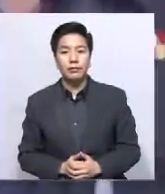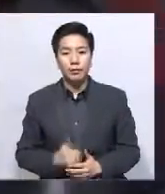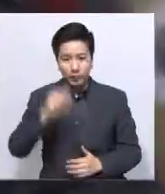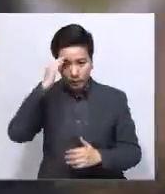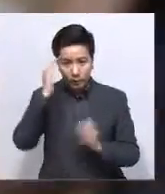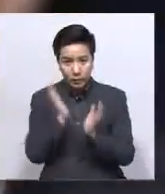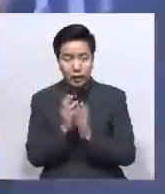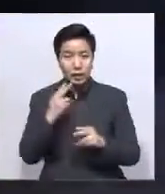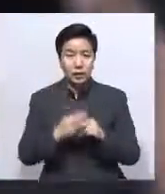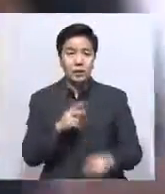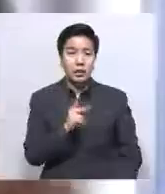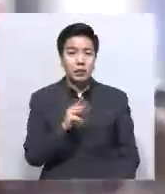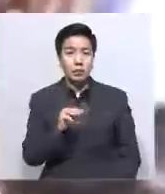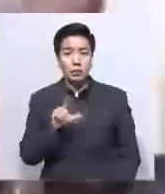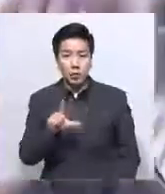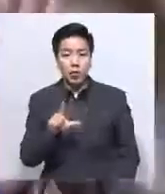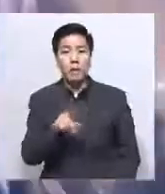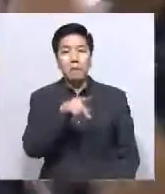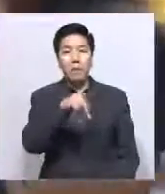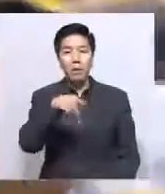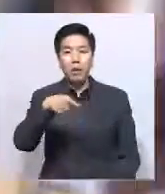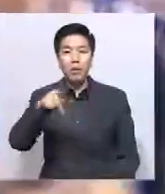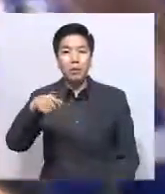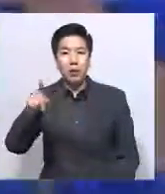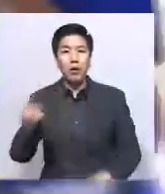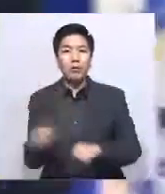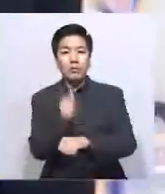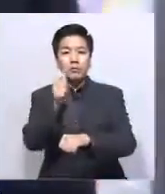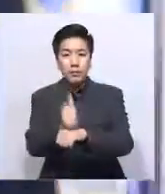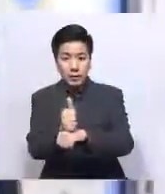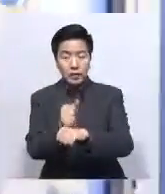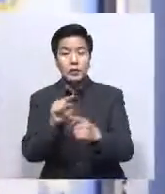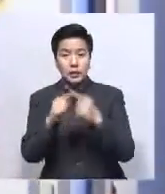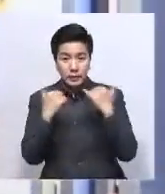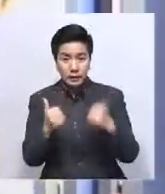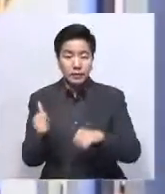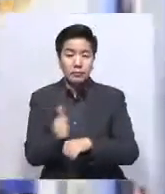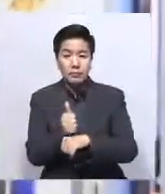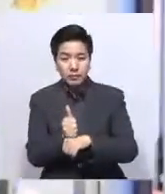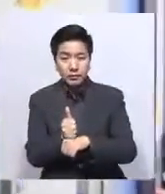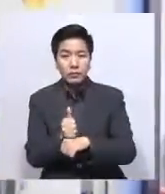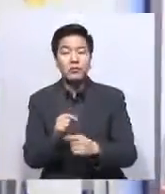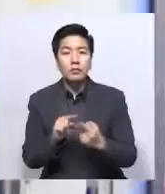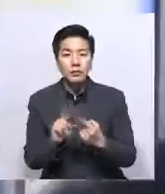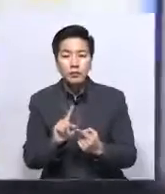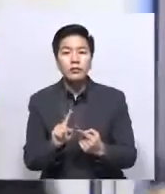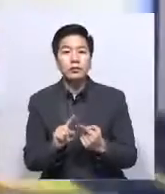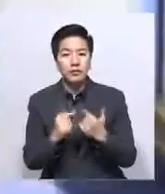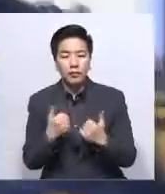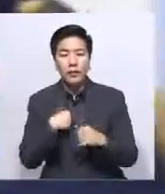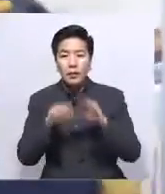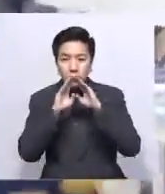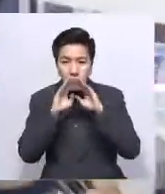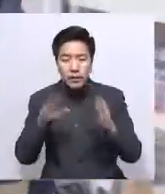พลตำรวจตรีกมลเหรียญราชาผู้บังคับการป้องกันปราบปรามการกระทำความผิดเกี่ยวกับการทุจริตและประพฤติมิชอบหรือปปป.